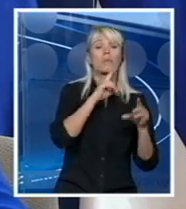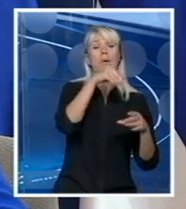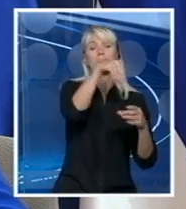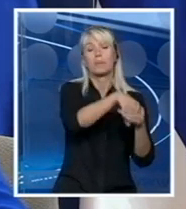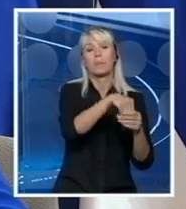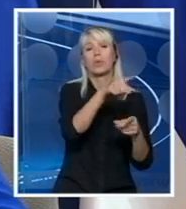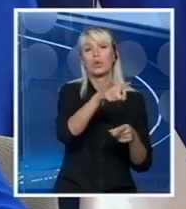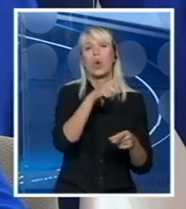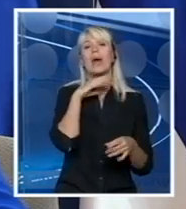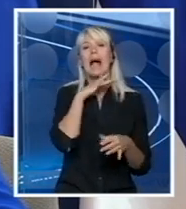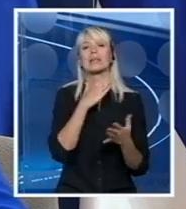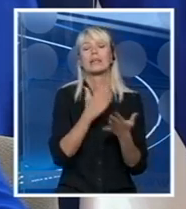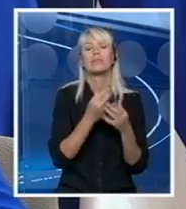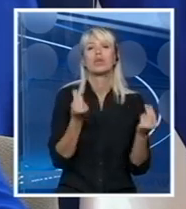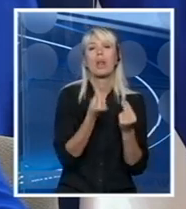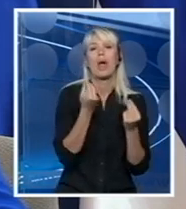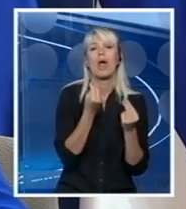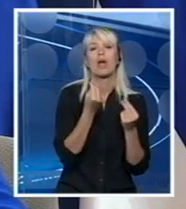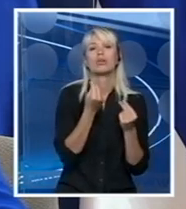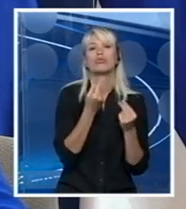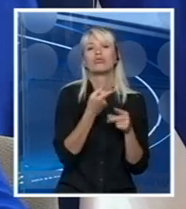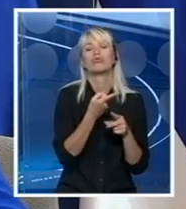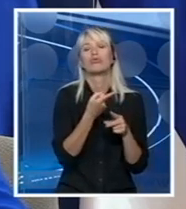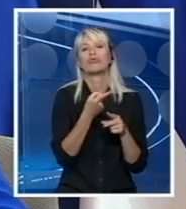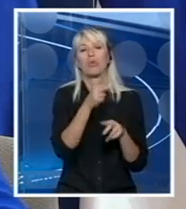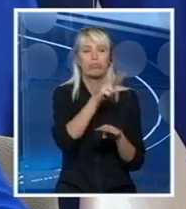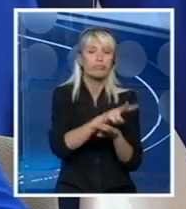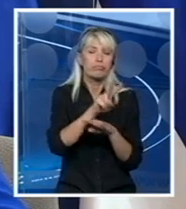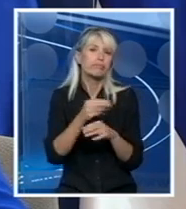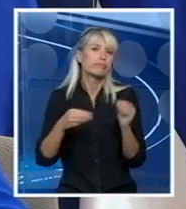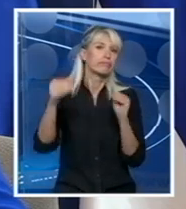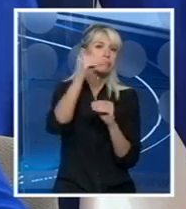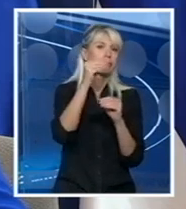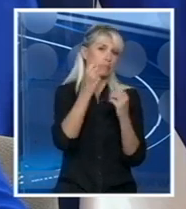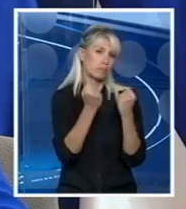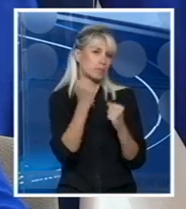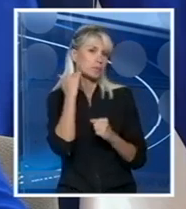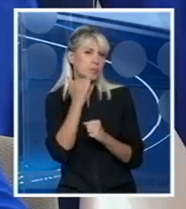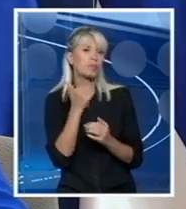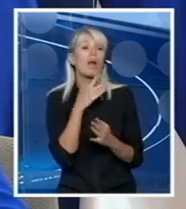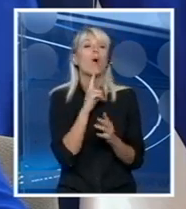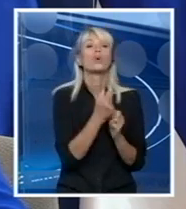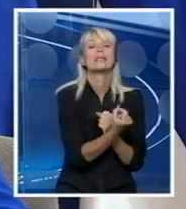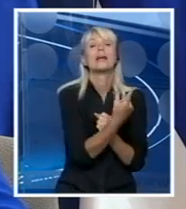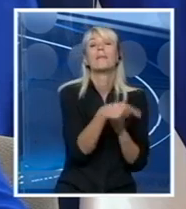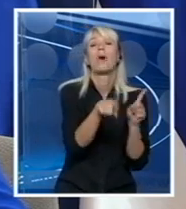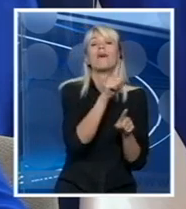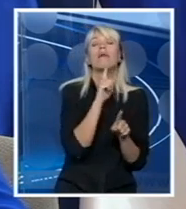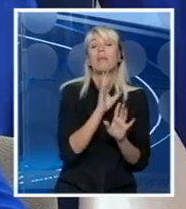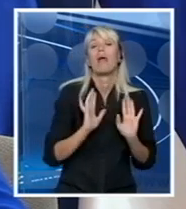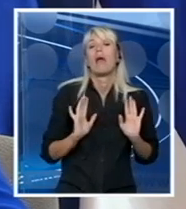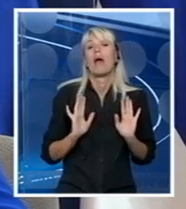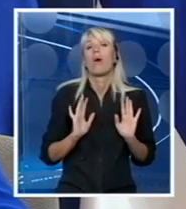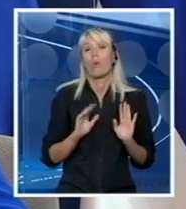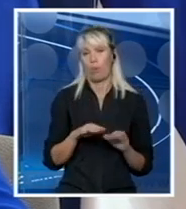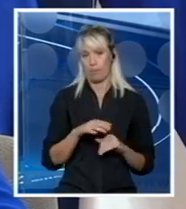mera predostrožnosti u slučaju pojave simptoma u periodu maksimalne inkubacije od tog